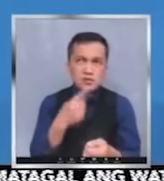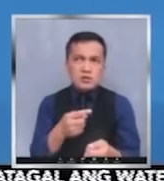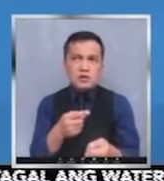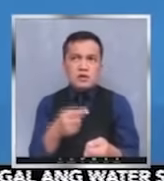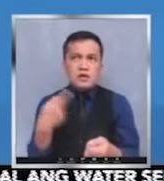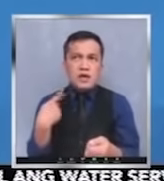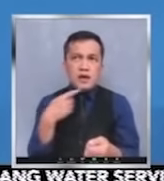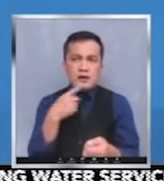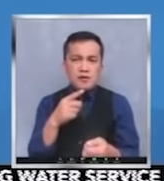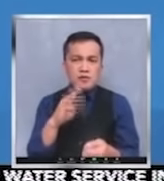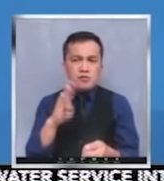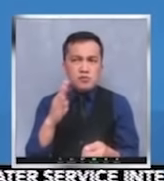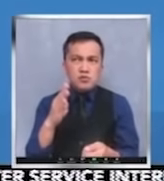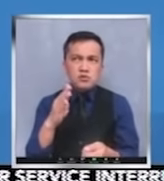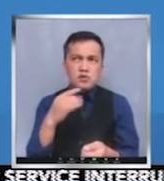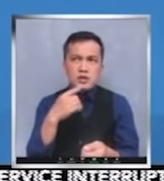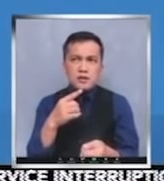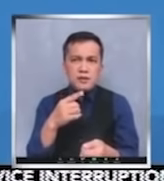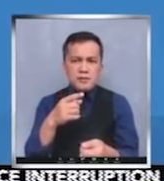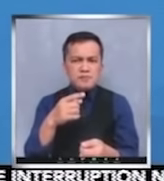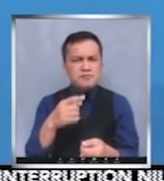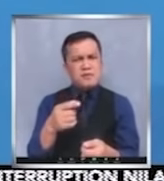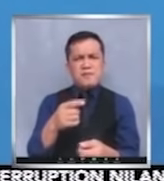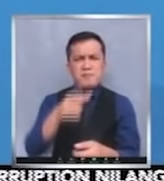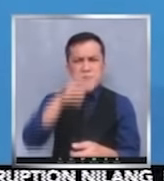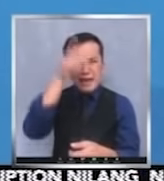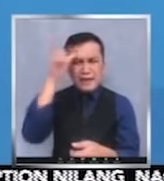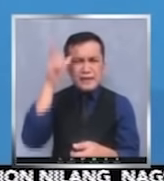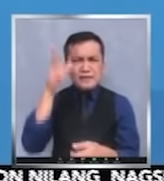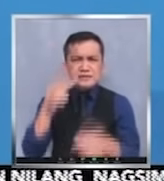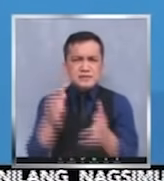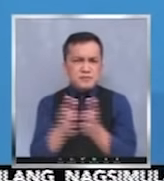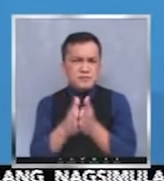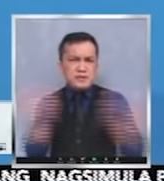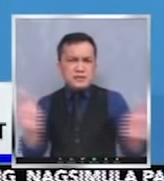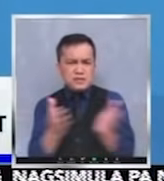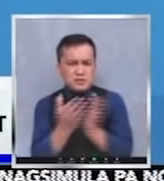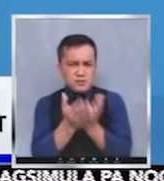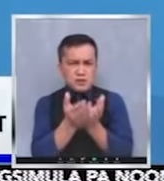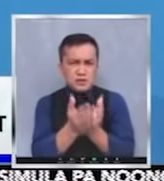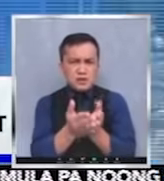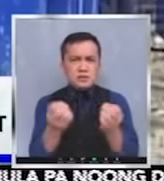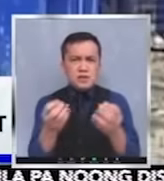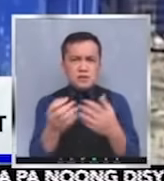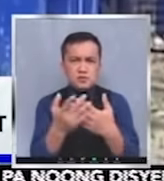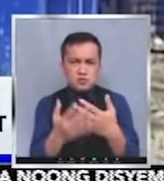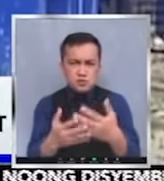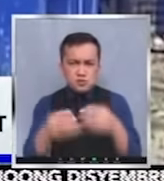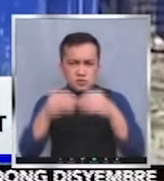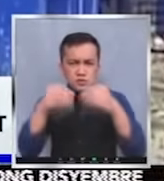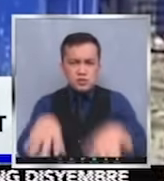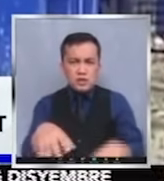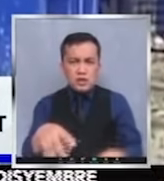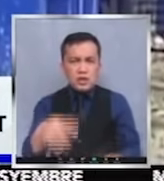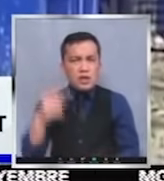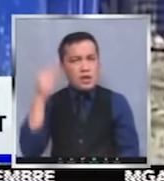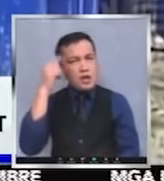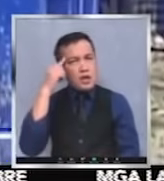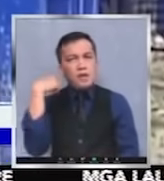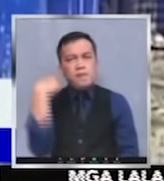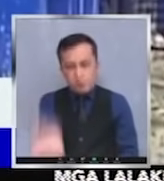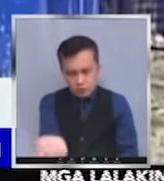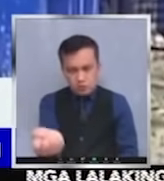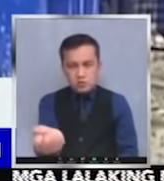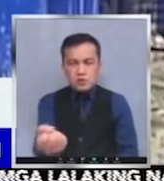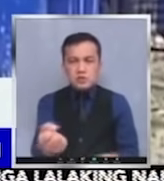May itim at kasing laki raw ng kanyang bangka ang pating. Sa dami ng dugong nawala, nawalan siya ng malay. Kwento ng mga mangingisda, hindi na